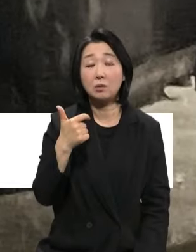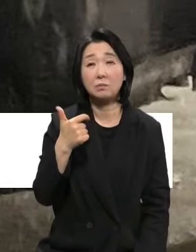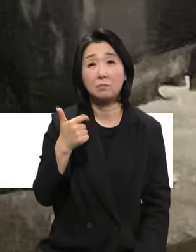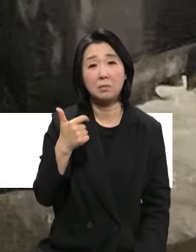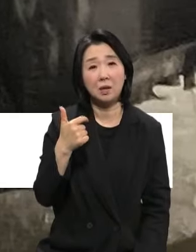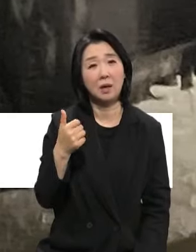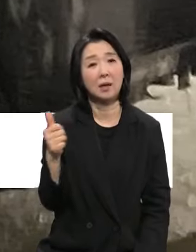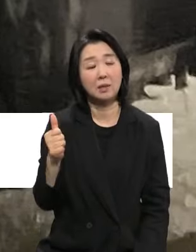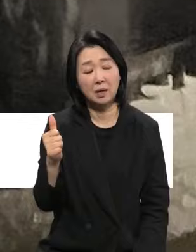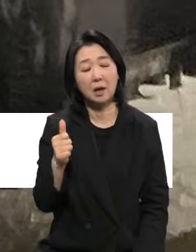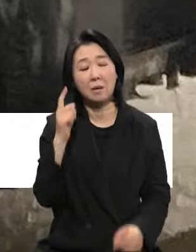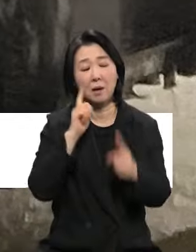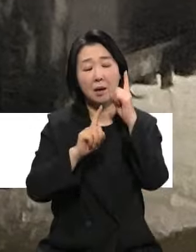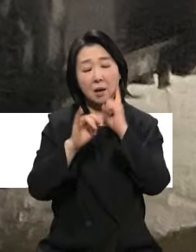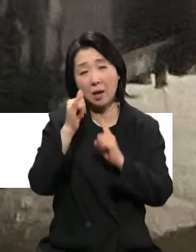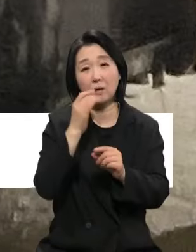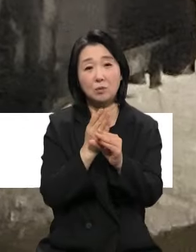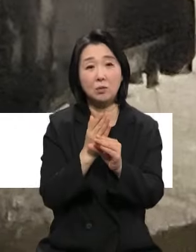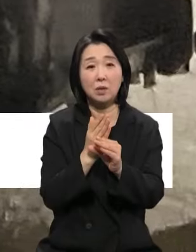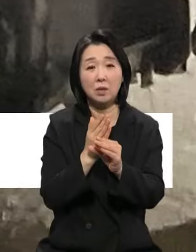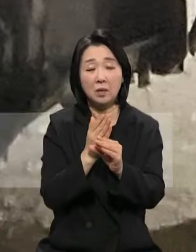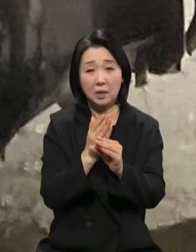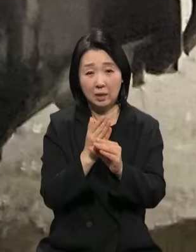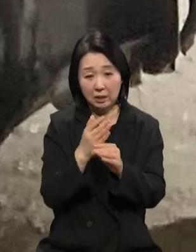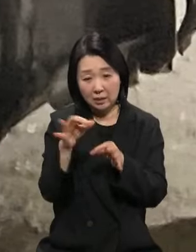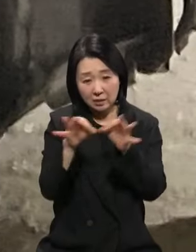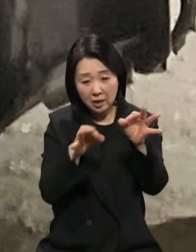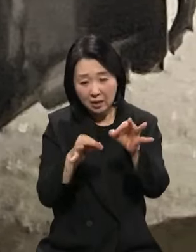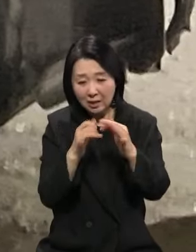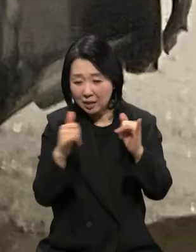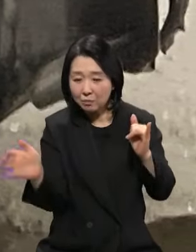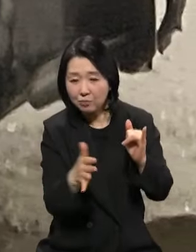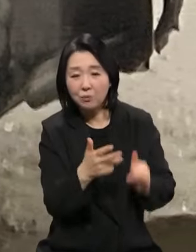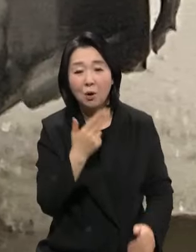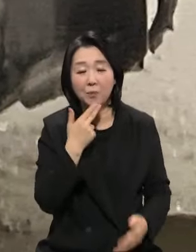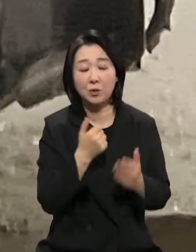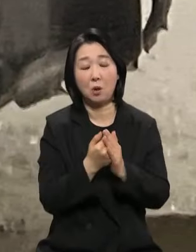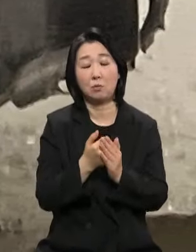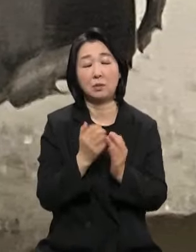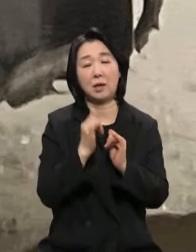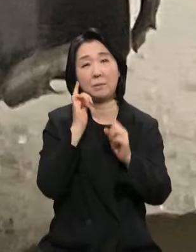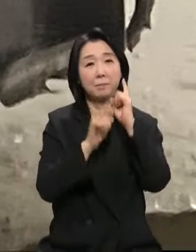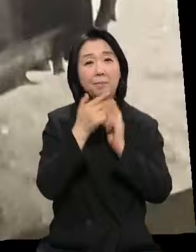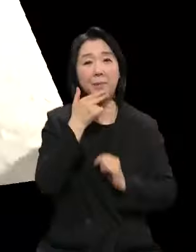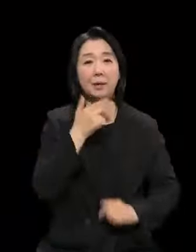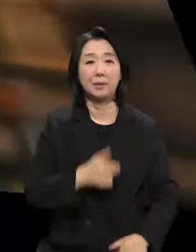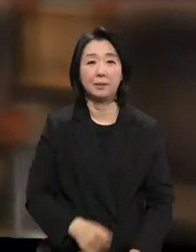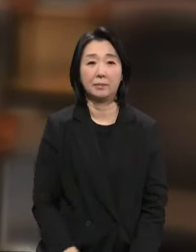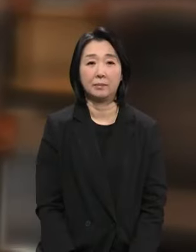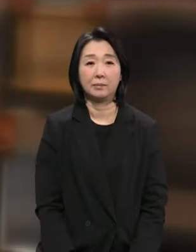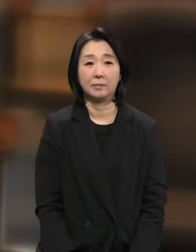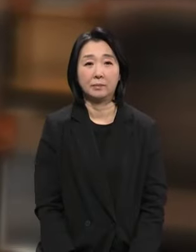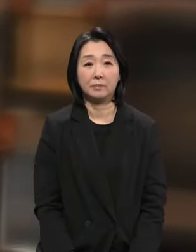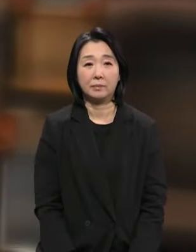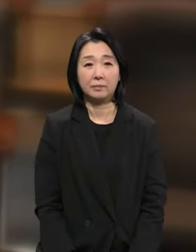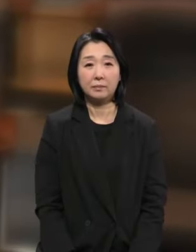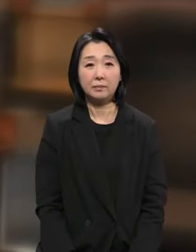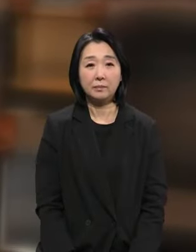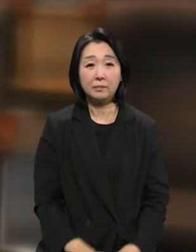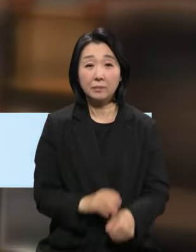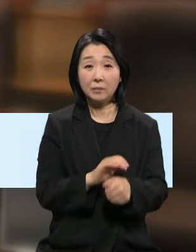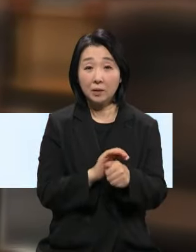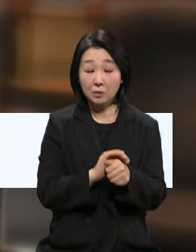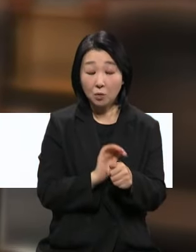입어 치료를 받았습니다 다행히 상가는 비어 있는 상태여서 추가 피해는 없었습니다 경북